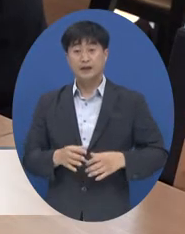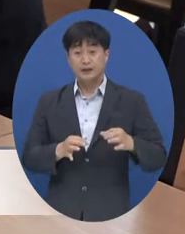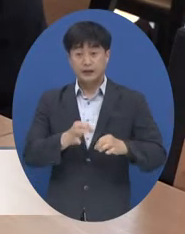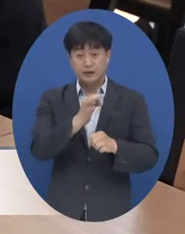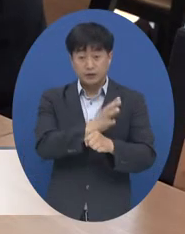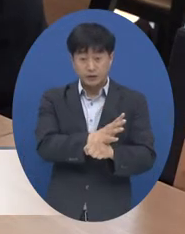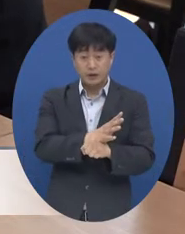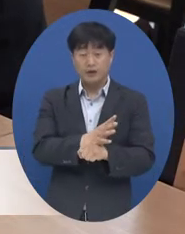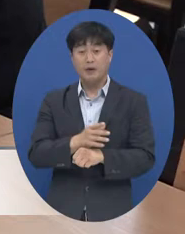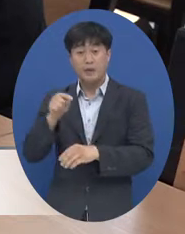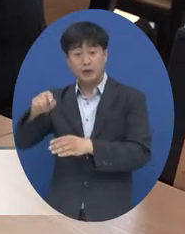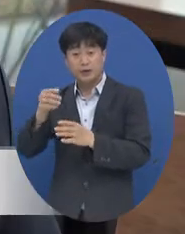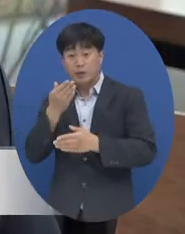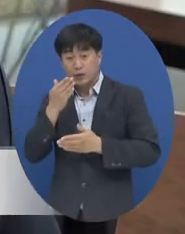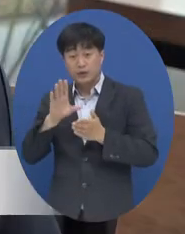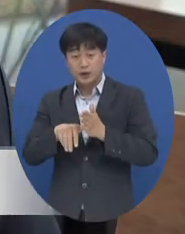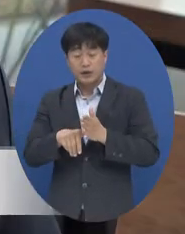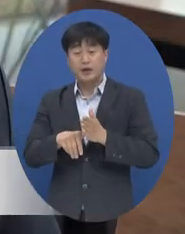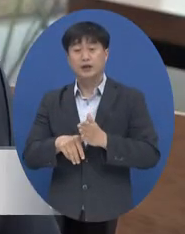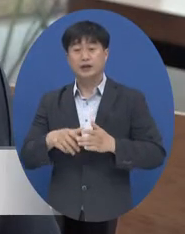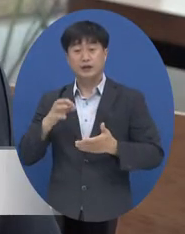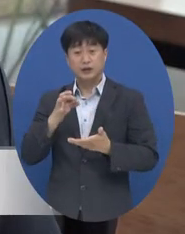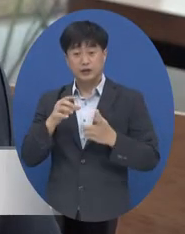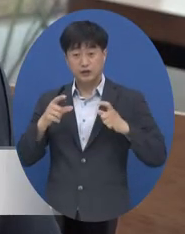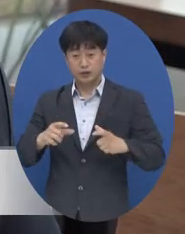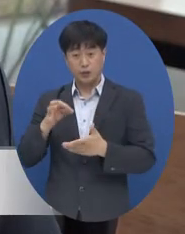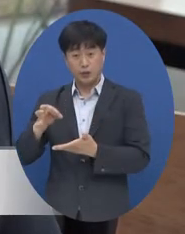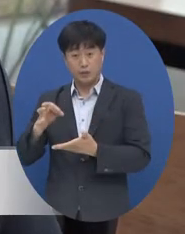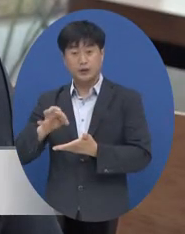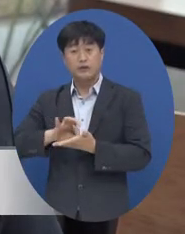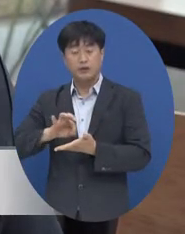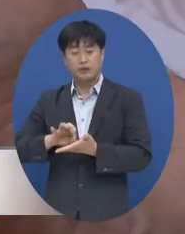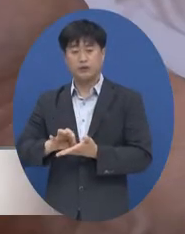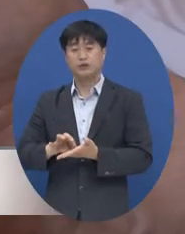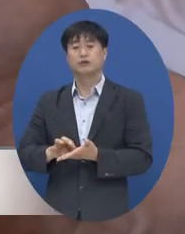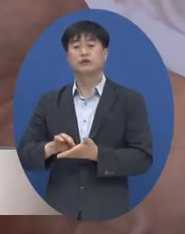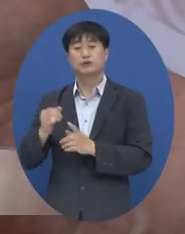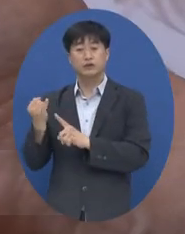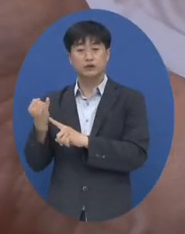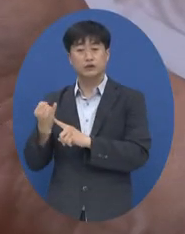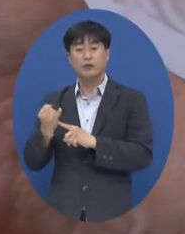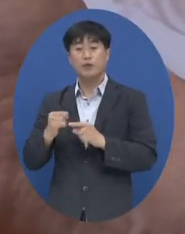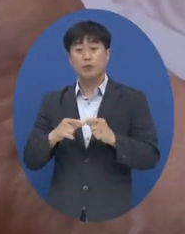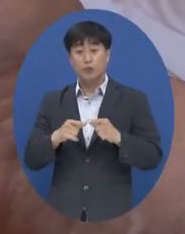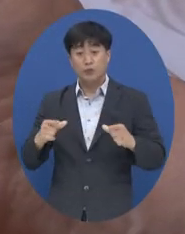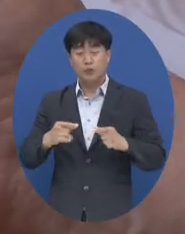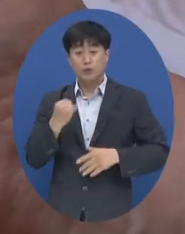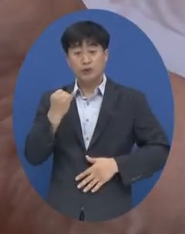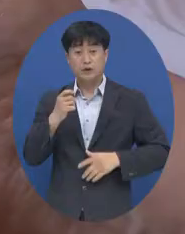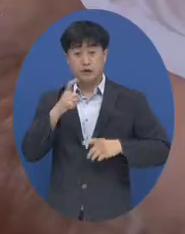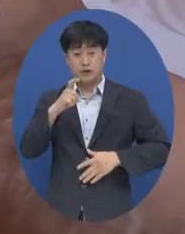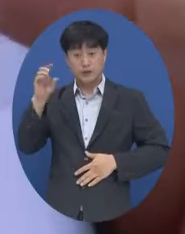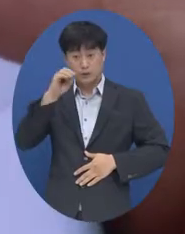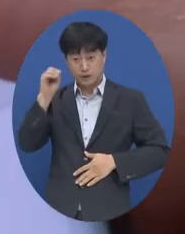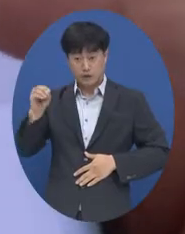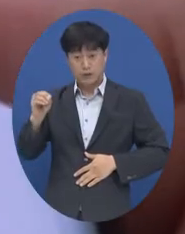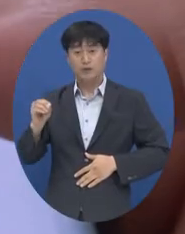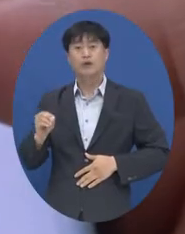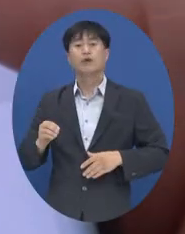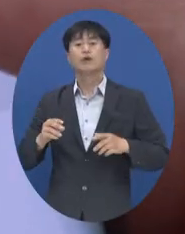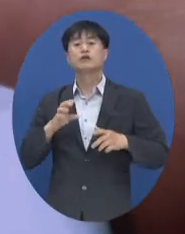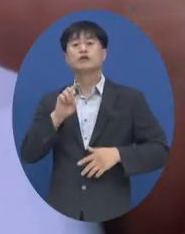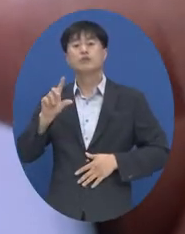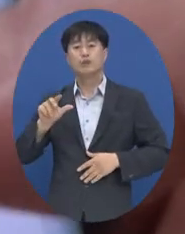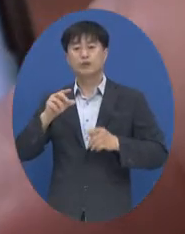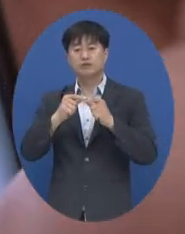장을 보거나 외식을 할 때 지역화폐를 즐겨 사용하는 김복실 씨. 평소 10%였던 인센티브가 25%까지 늘어난다는